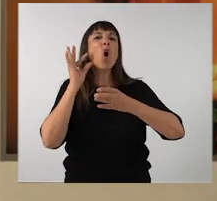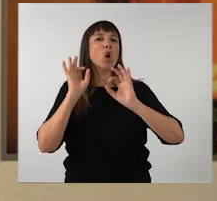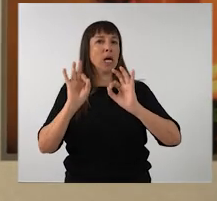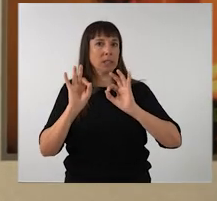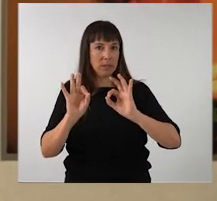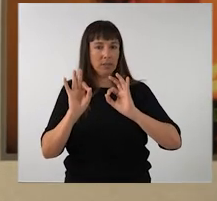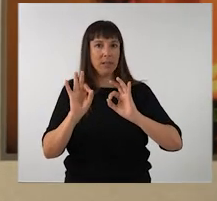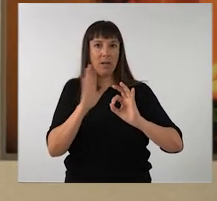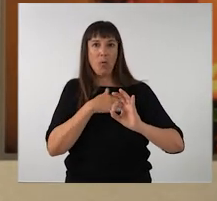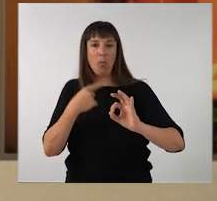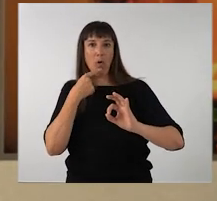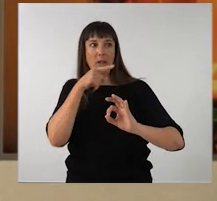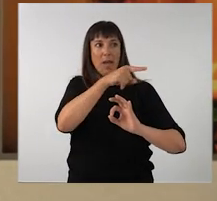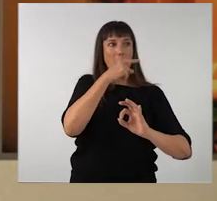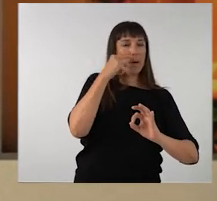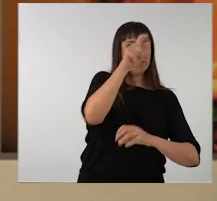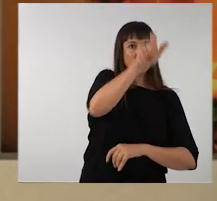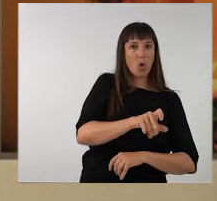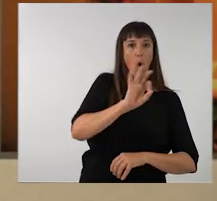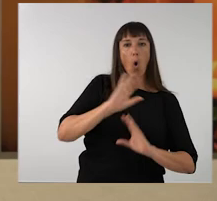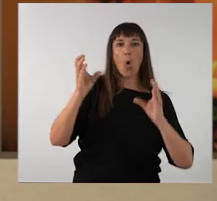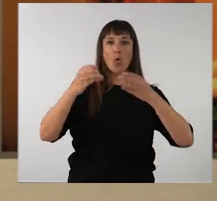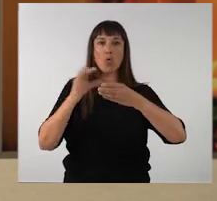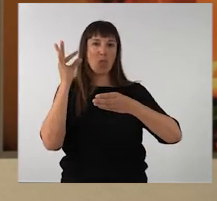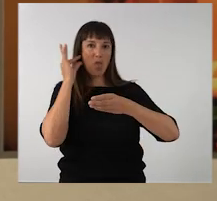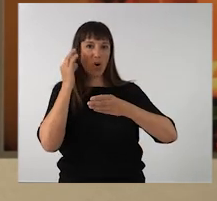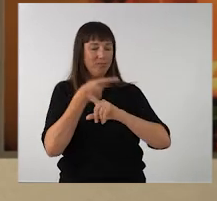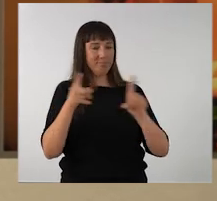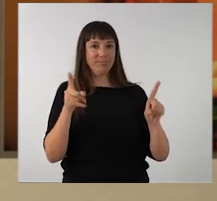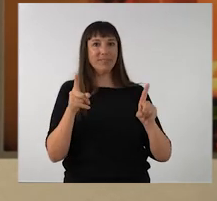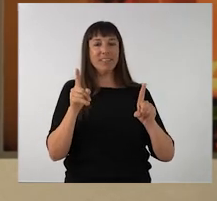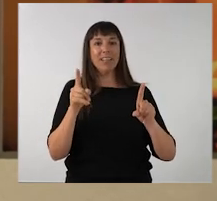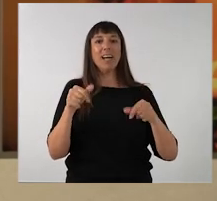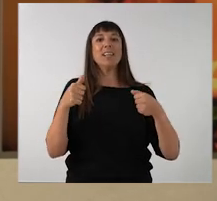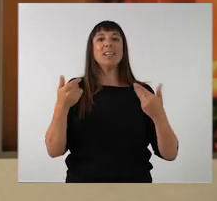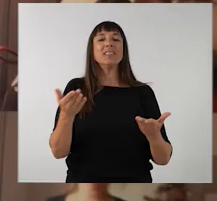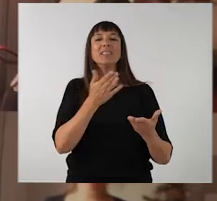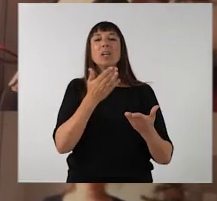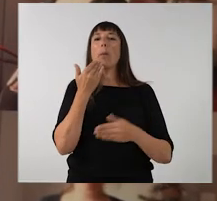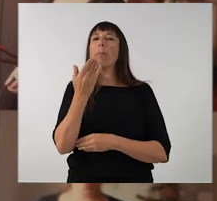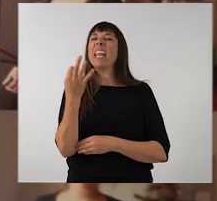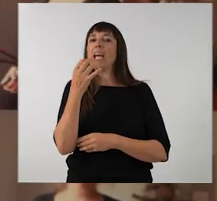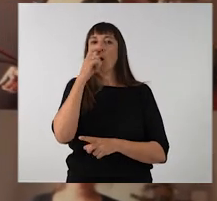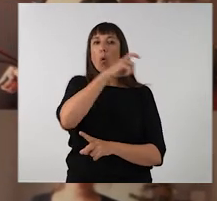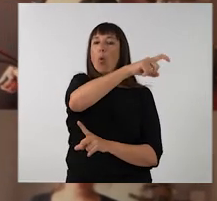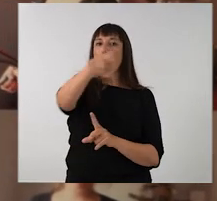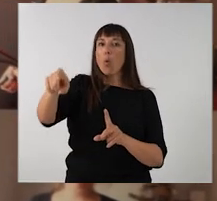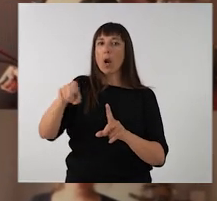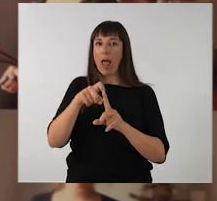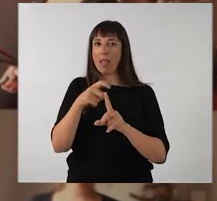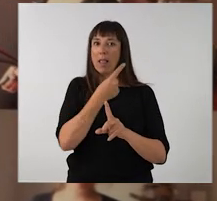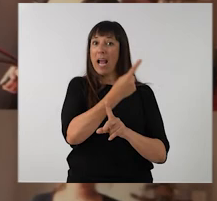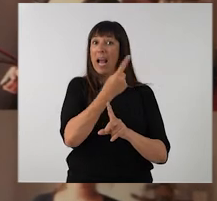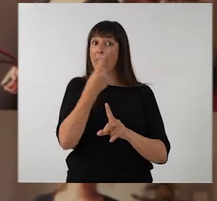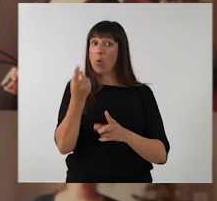dones, un col·lectiu de dones, per tant hi ha un canvi del masculí singular cap al femení plural, i el que els va demanar és que al llarg